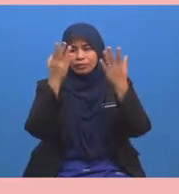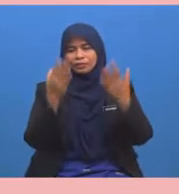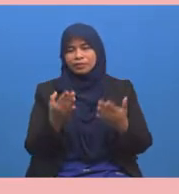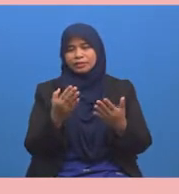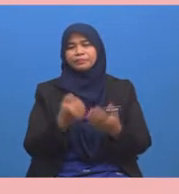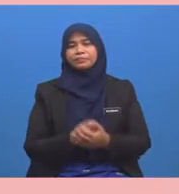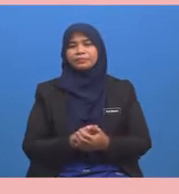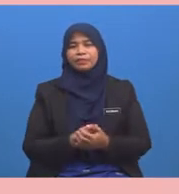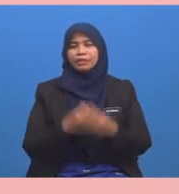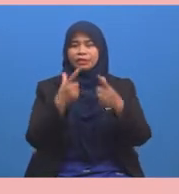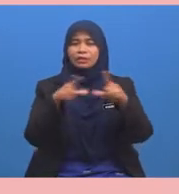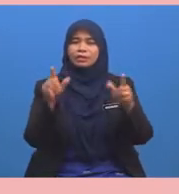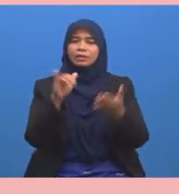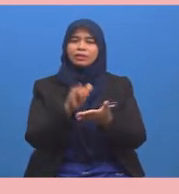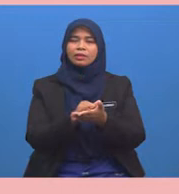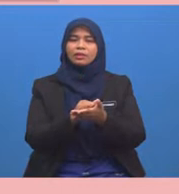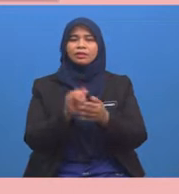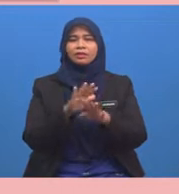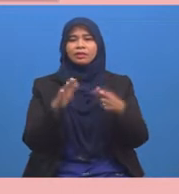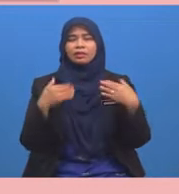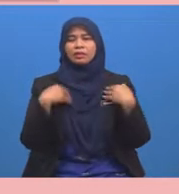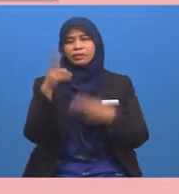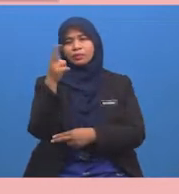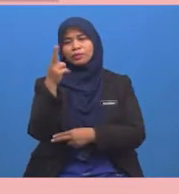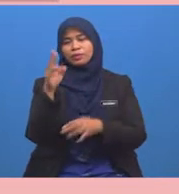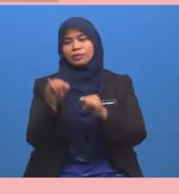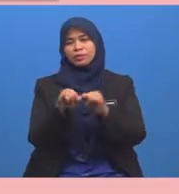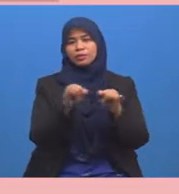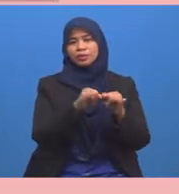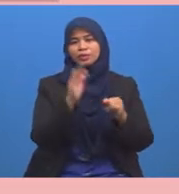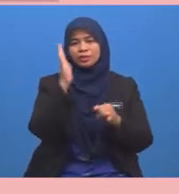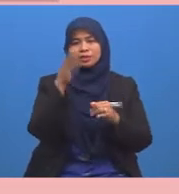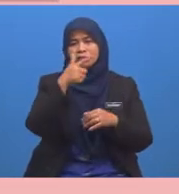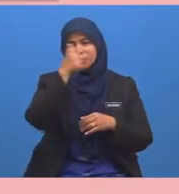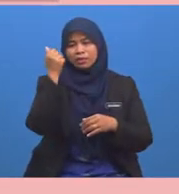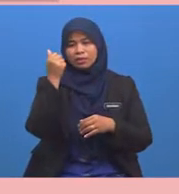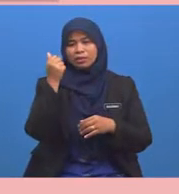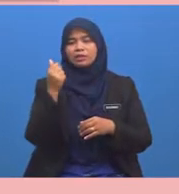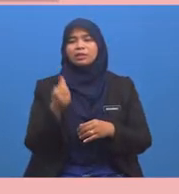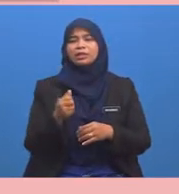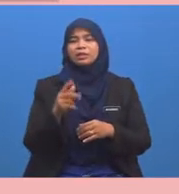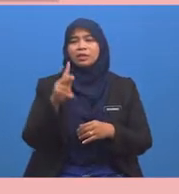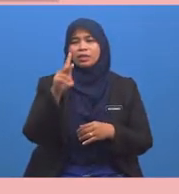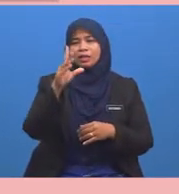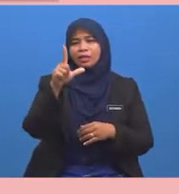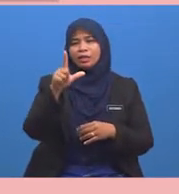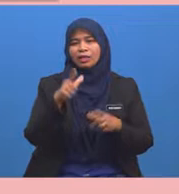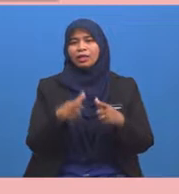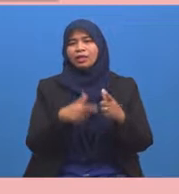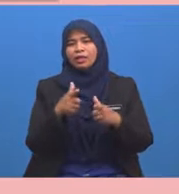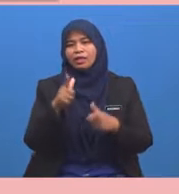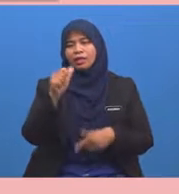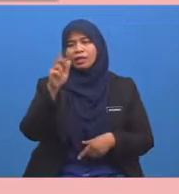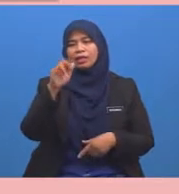berkurang. Selain itu, ketiadaan hutan juga akan menyebabkan kadar pintasan air hujan